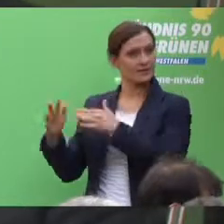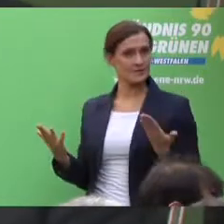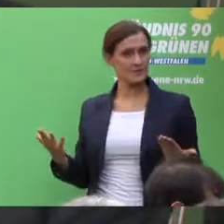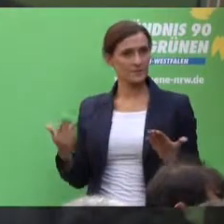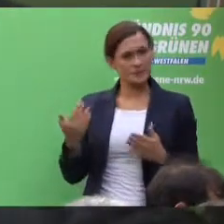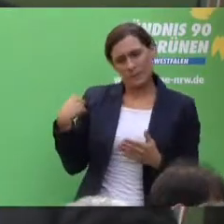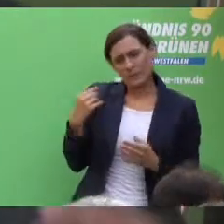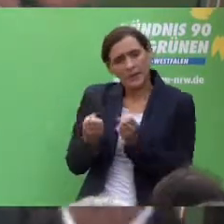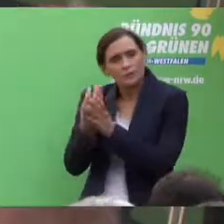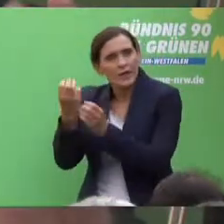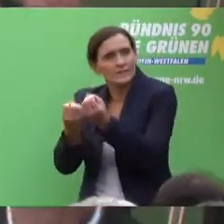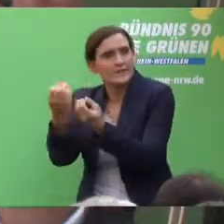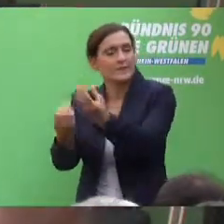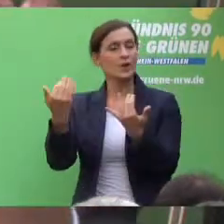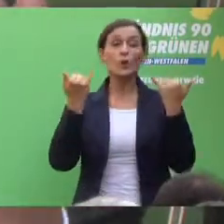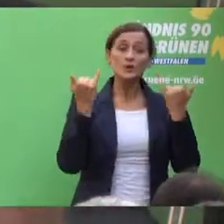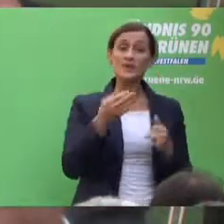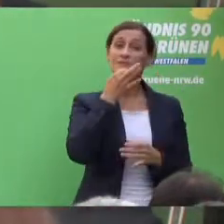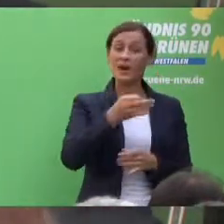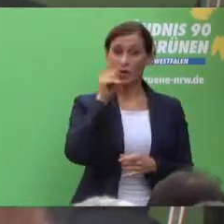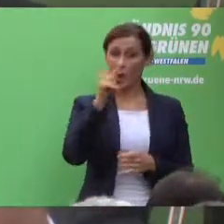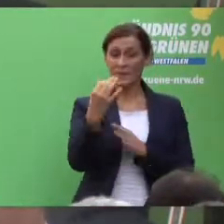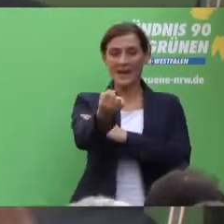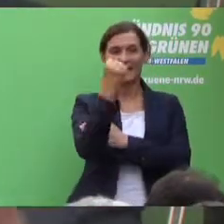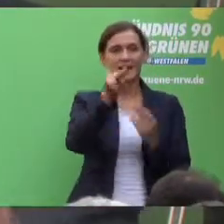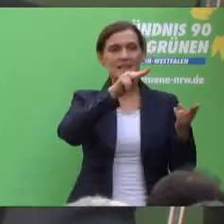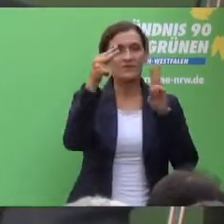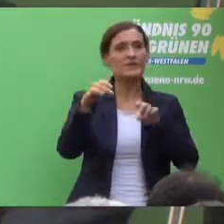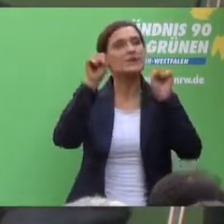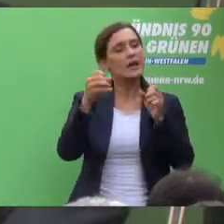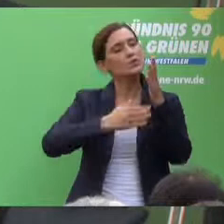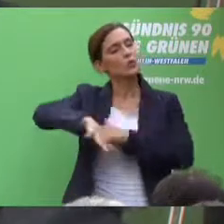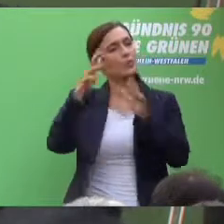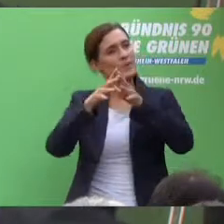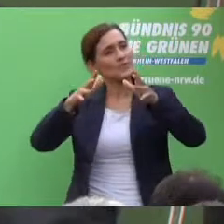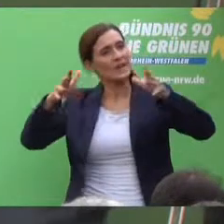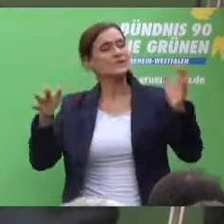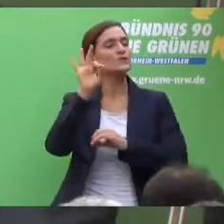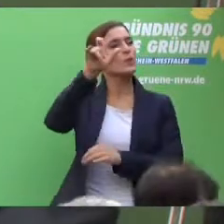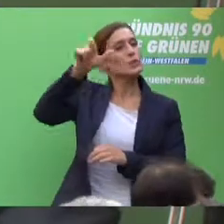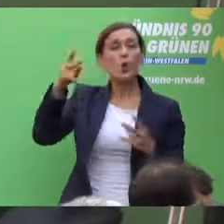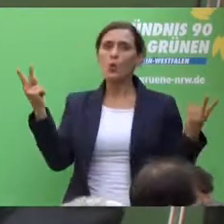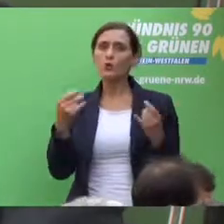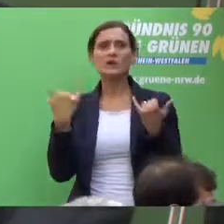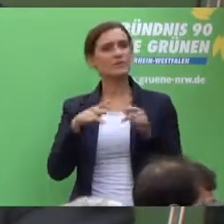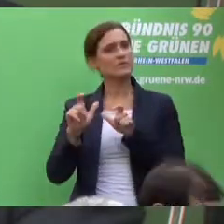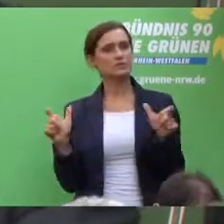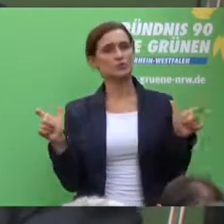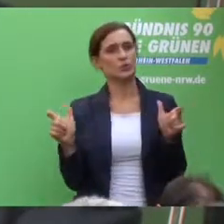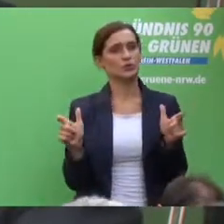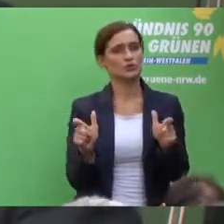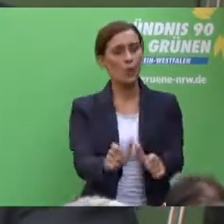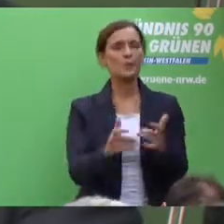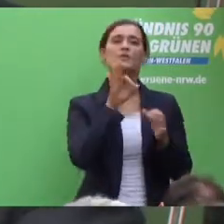die Energiewende weiter wächst in den Händen der Bürgerinnen und Bürger oder zurückgeschoben wird in die